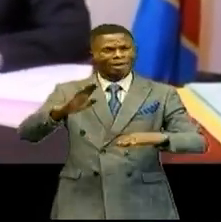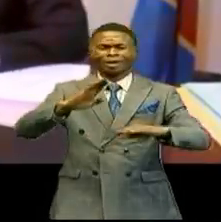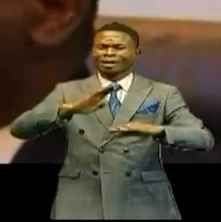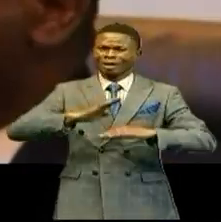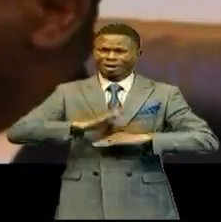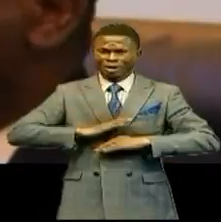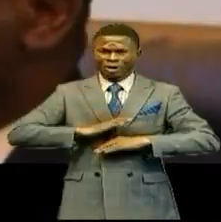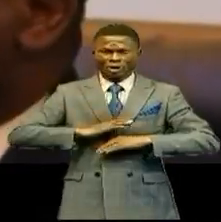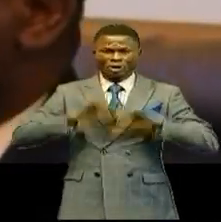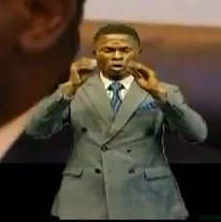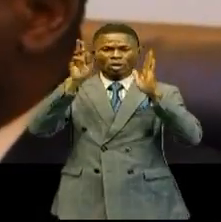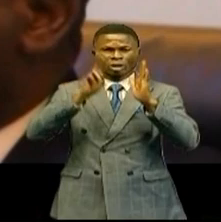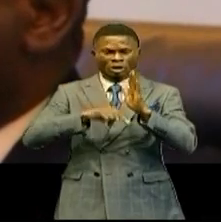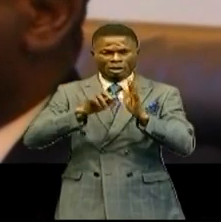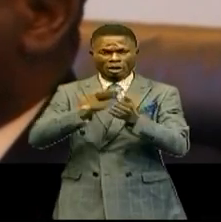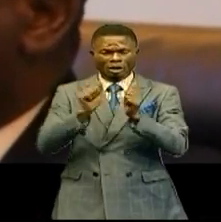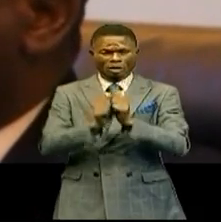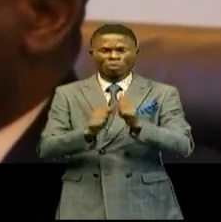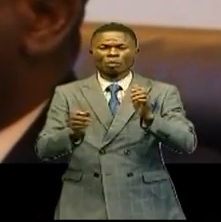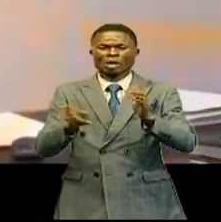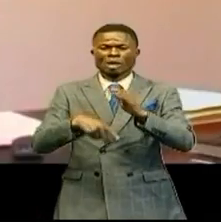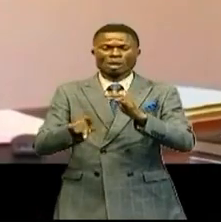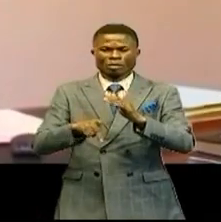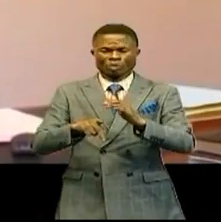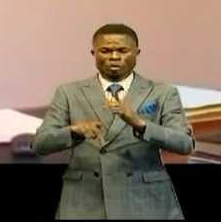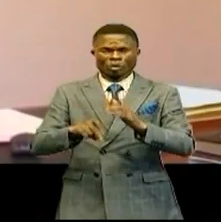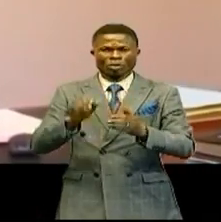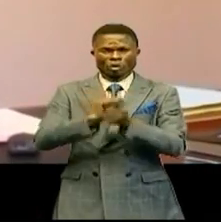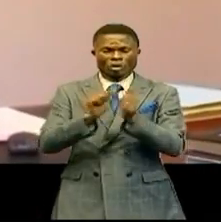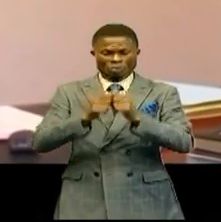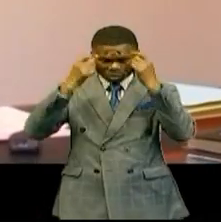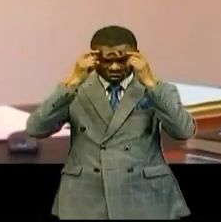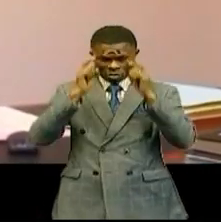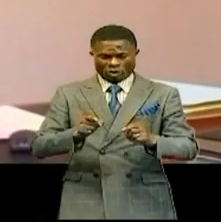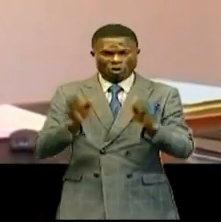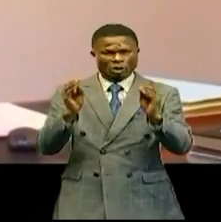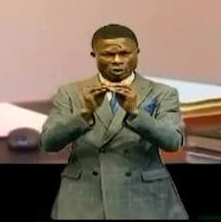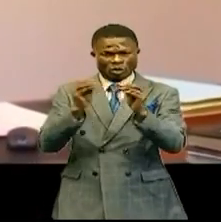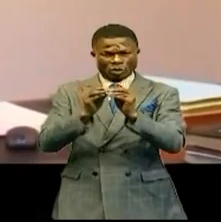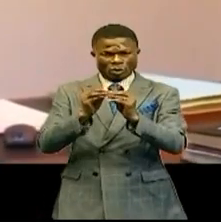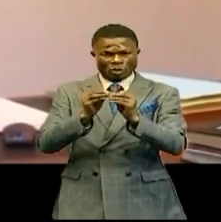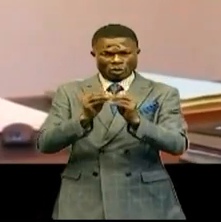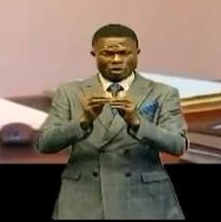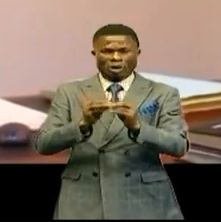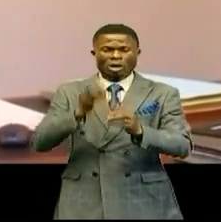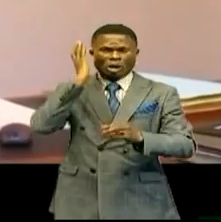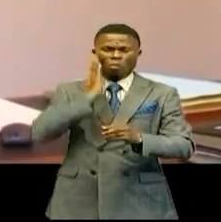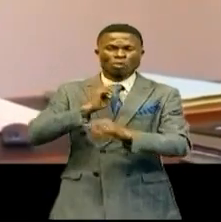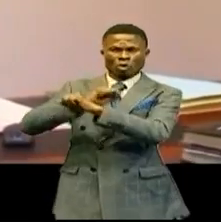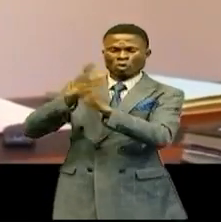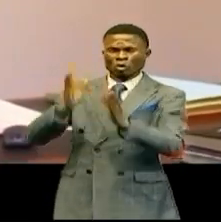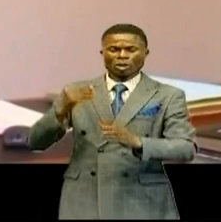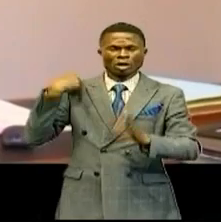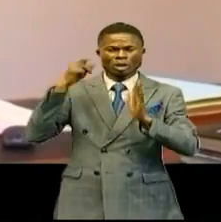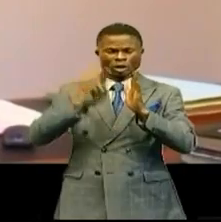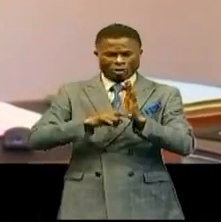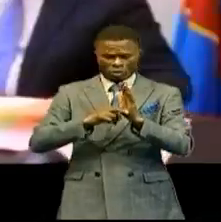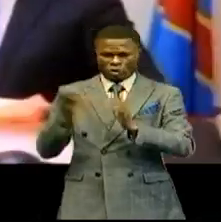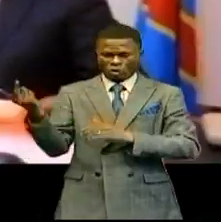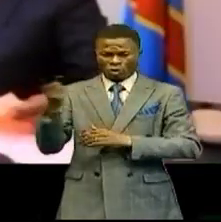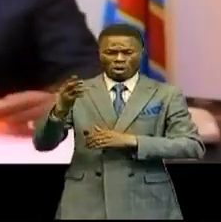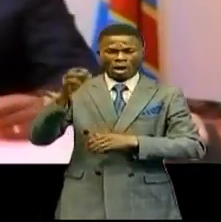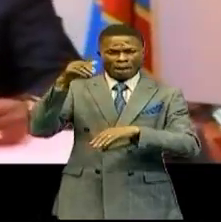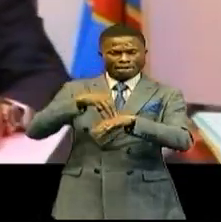des enseignants du secteur de l'EPST autour des conclusions des concertations entre le banc syndical et les gouvernements centrales à Mbuela